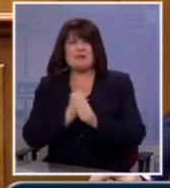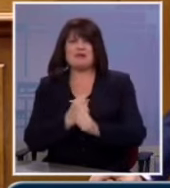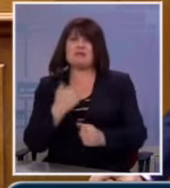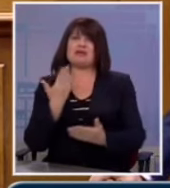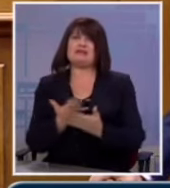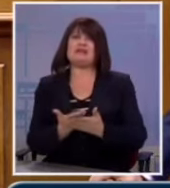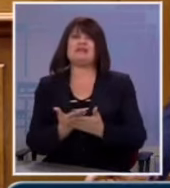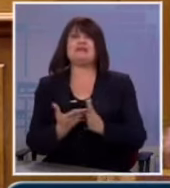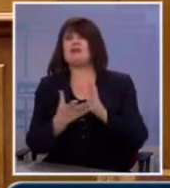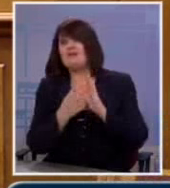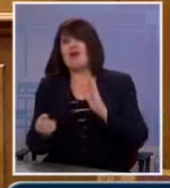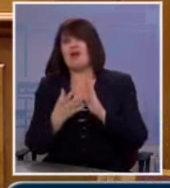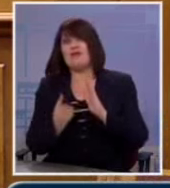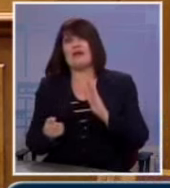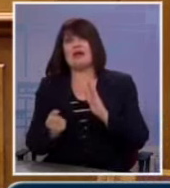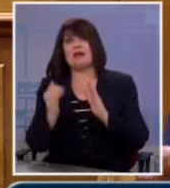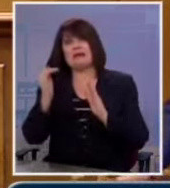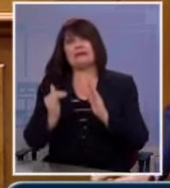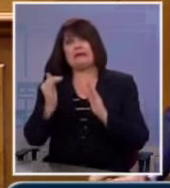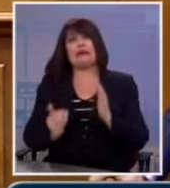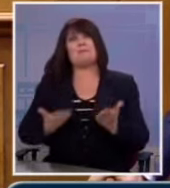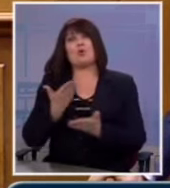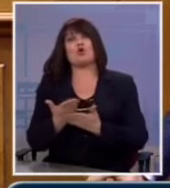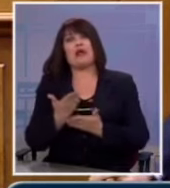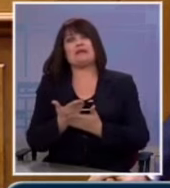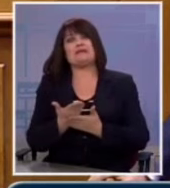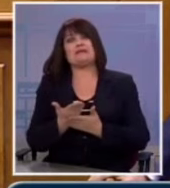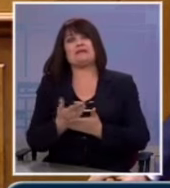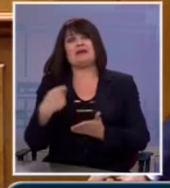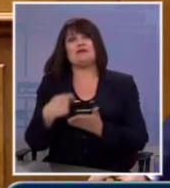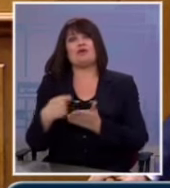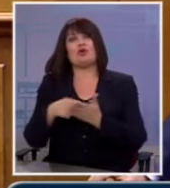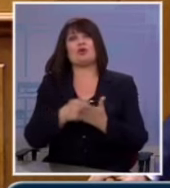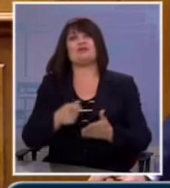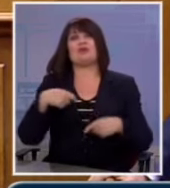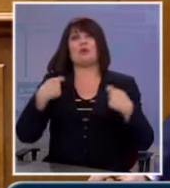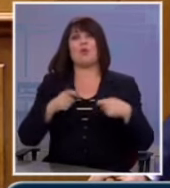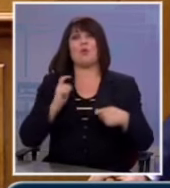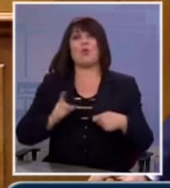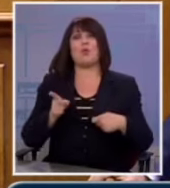ζήτησαν να αφαιρέσουμε ή να μετριάσουμε τις προτάσεις μας για τη φορολόγηση του πλούτου.